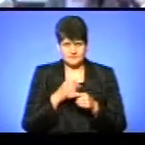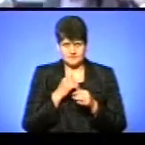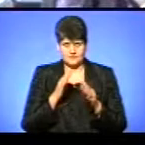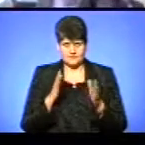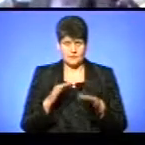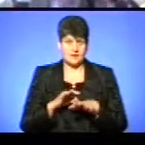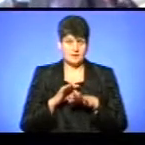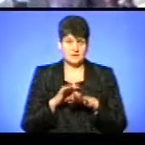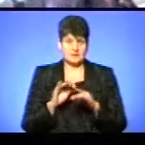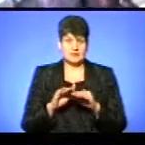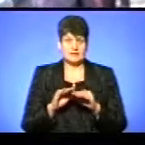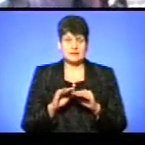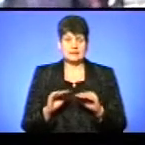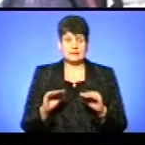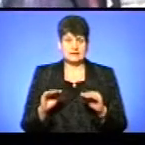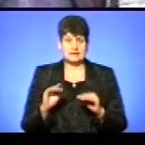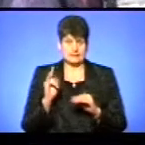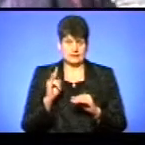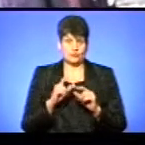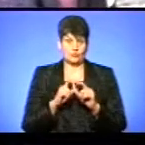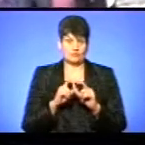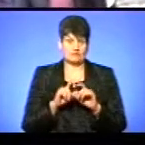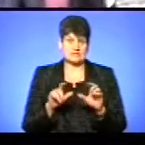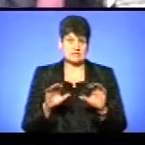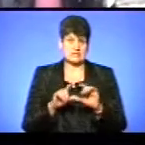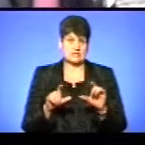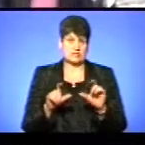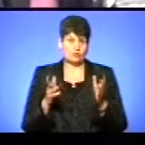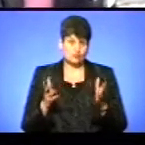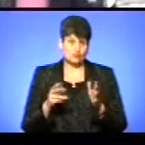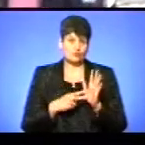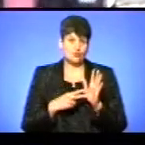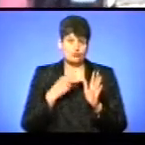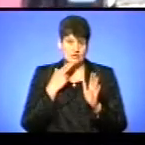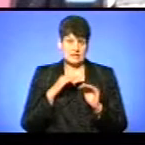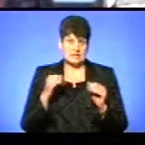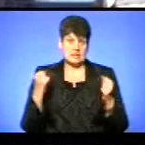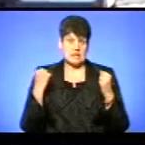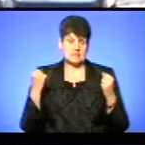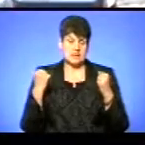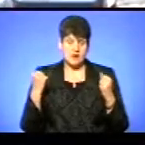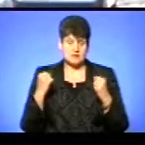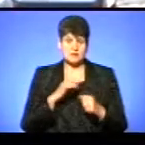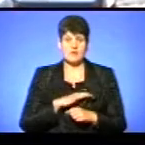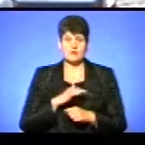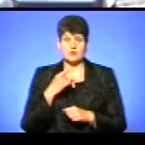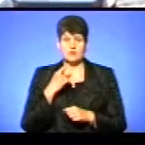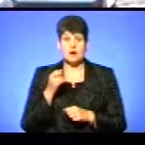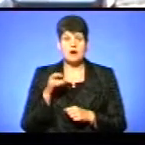Я привела дитину в садочок 7 червня. Так, зазвичай діти на зарядці, і тут вихователь мені говорить: